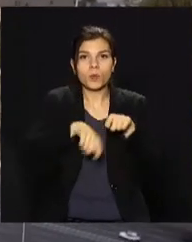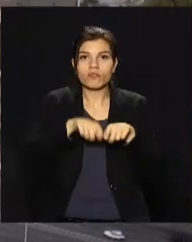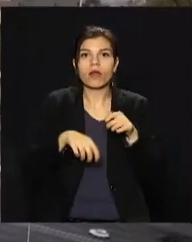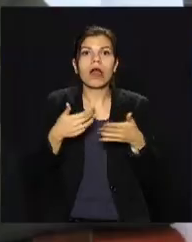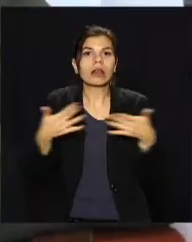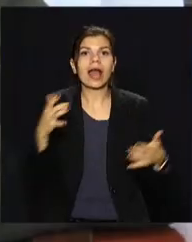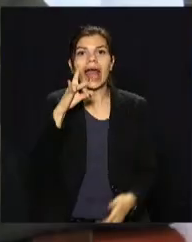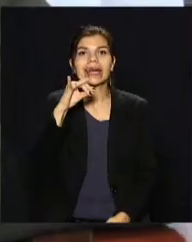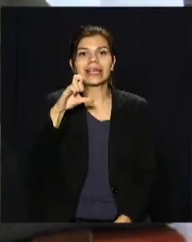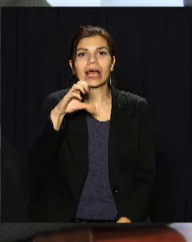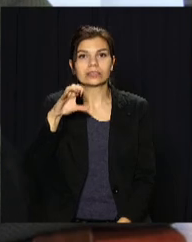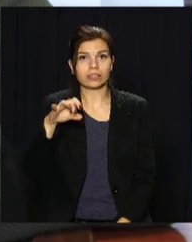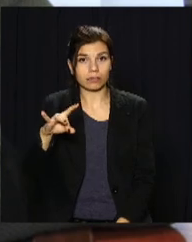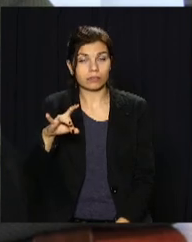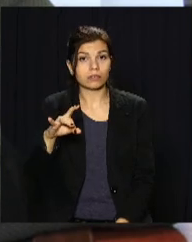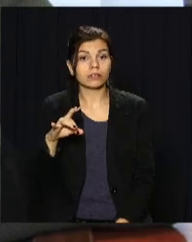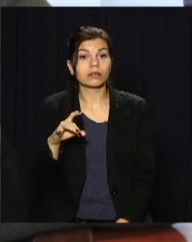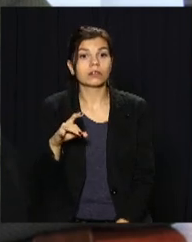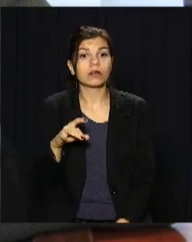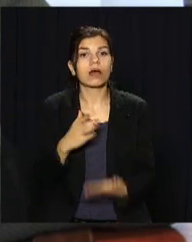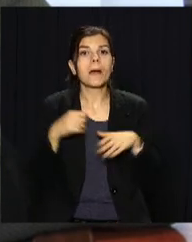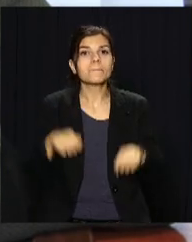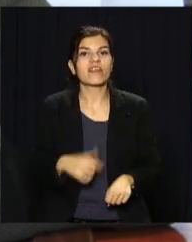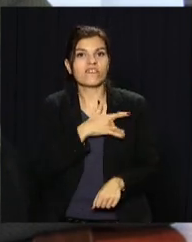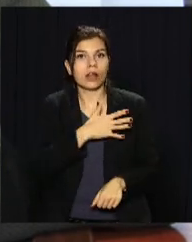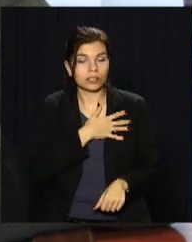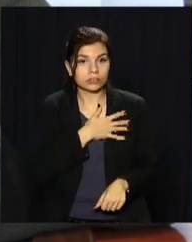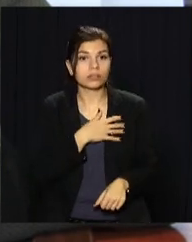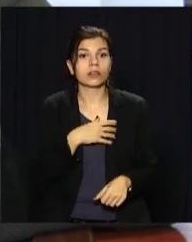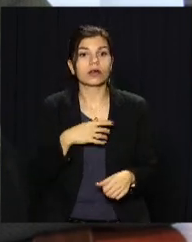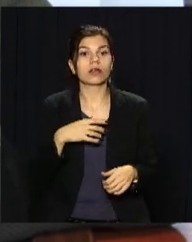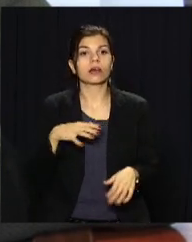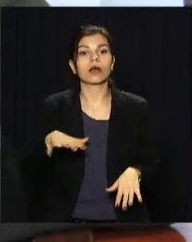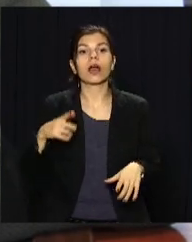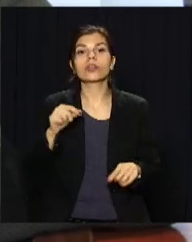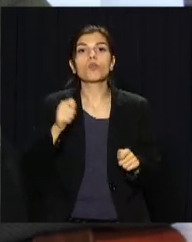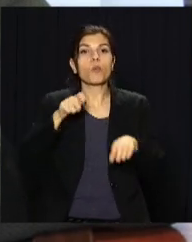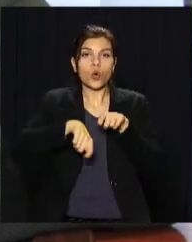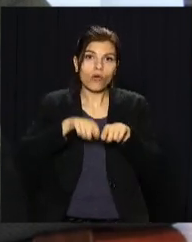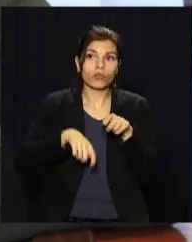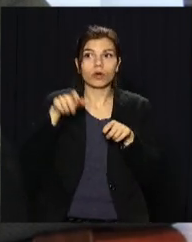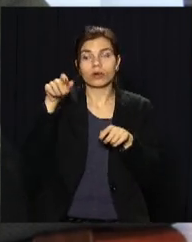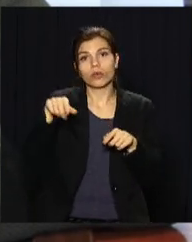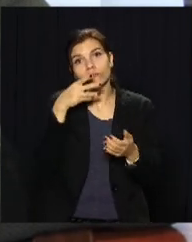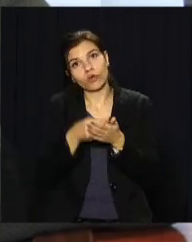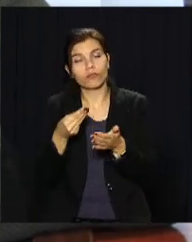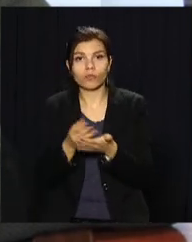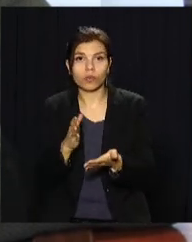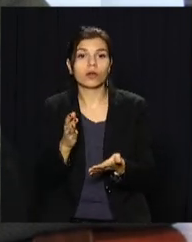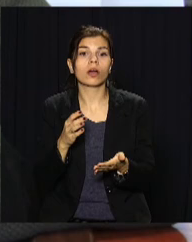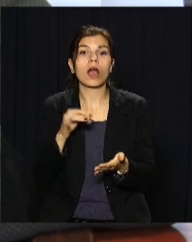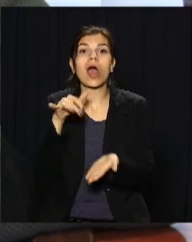відкритих реєстрах. Є у нас реєстри. Реестр права власності, во-первых, нерухомого майна, где можно проверить это все дело. Во-вторых, вы у